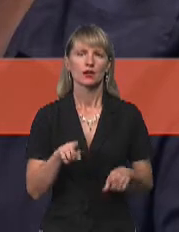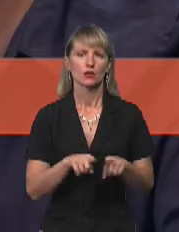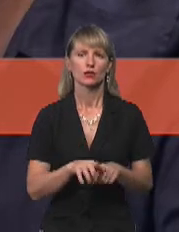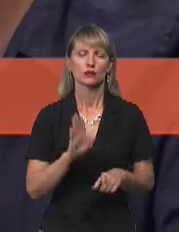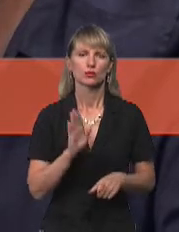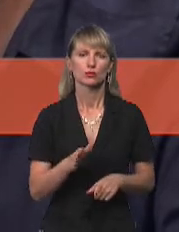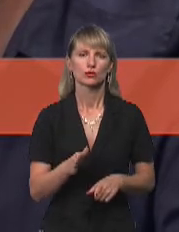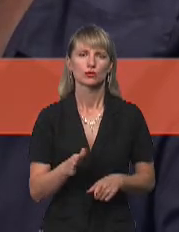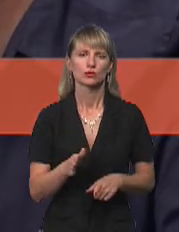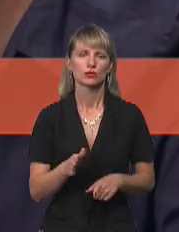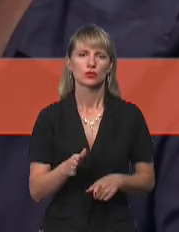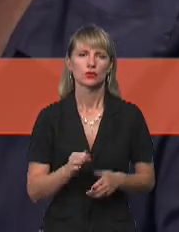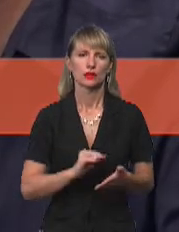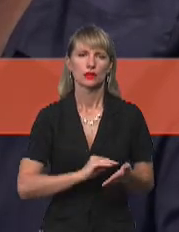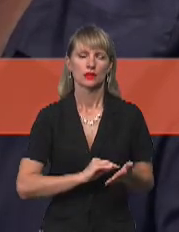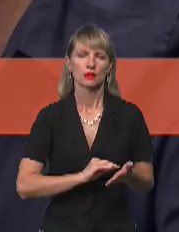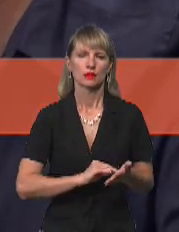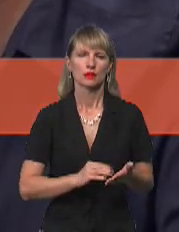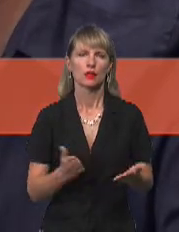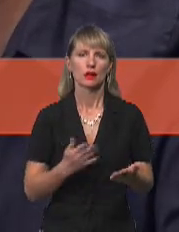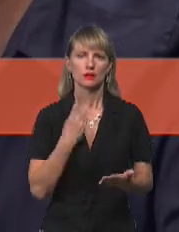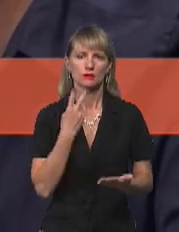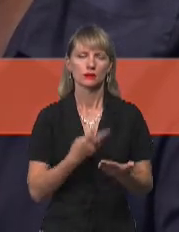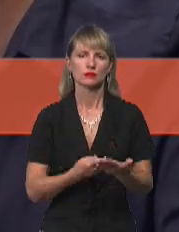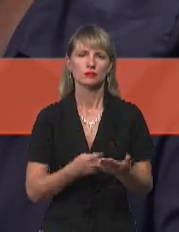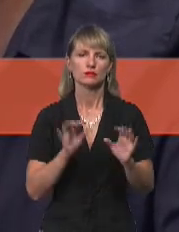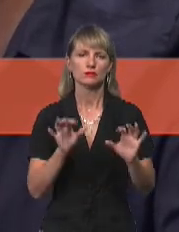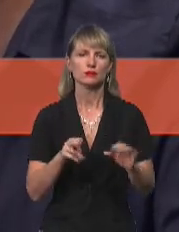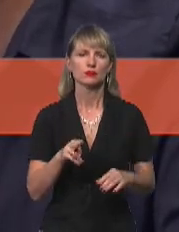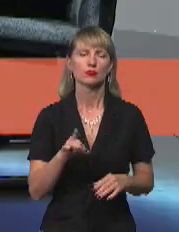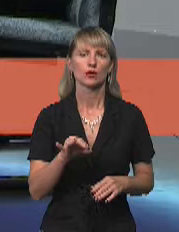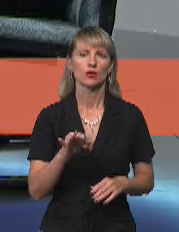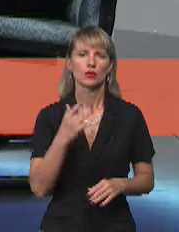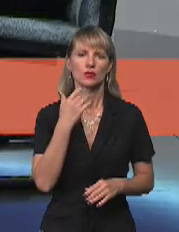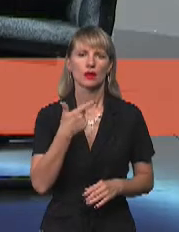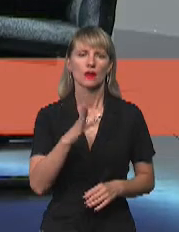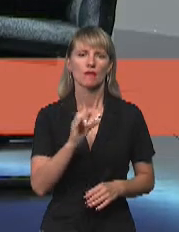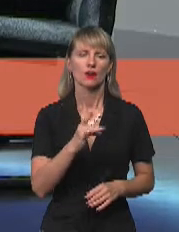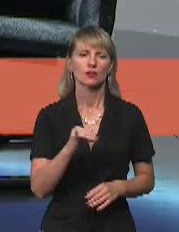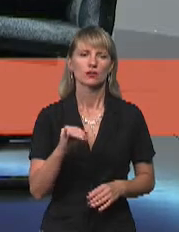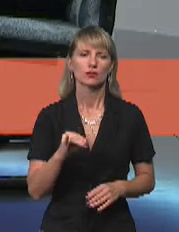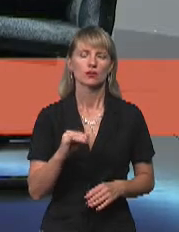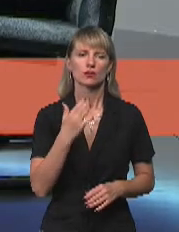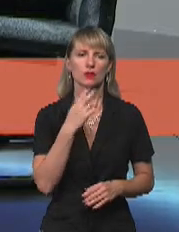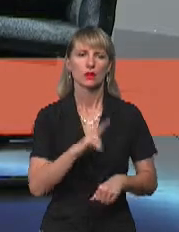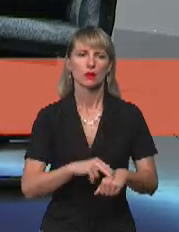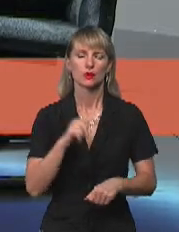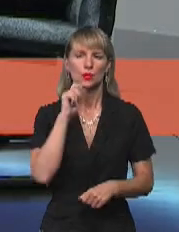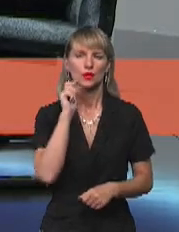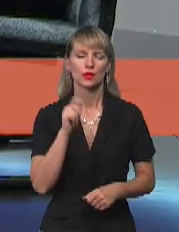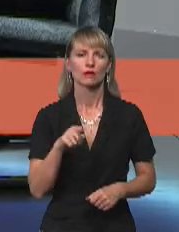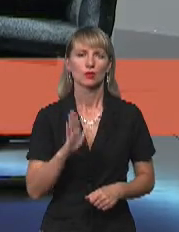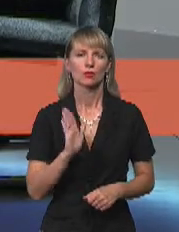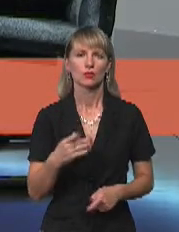буде екіпіровка, яка передбачена законом про Національну гвардію і про Національну поліцію України. Тому